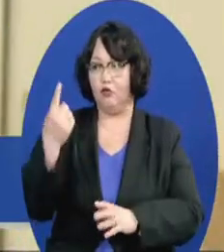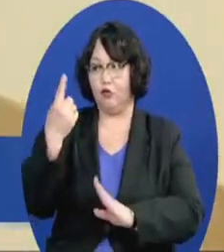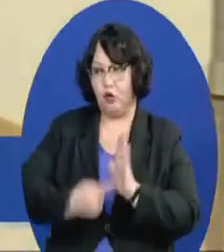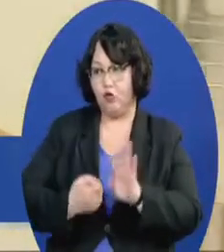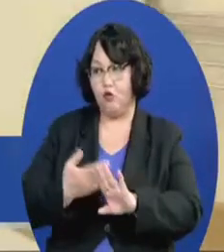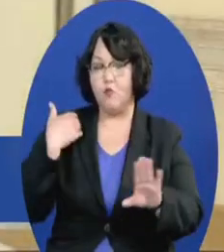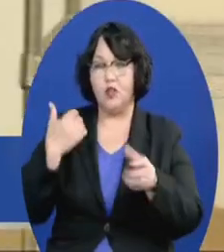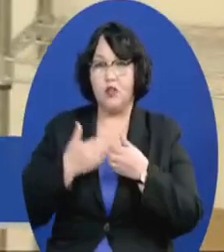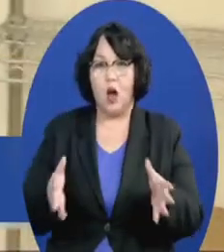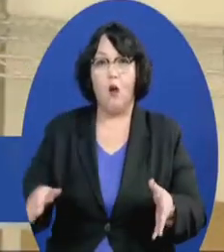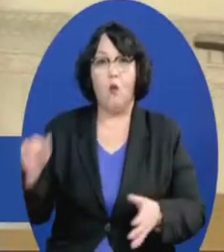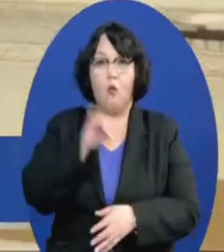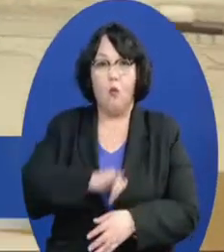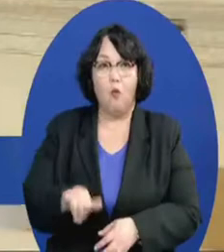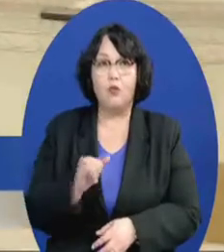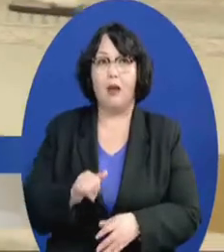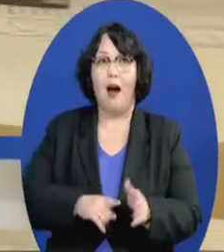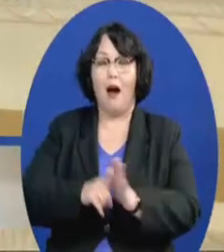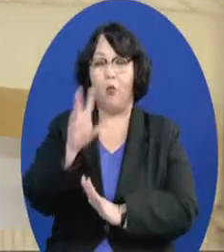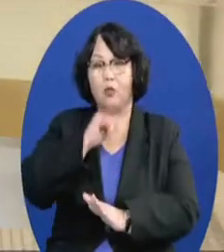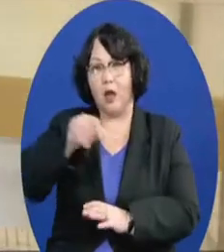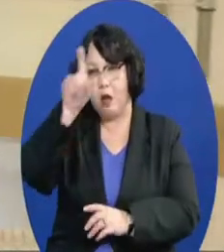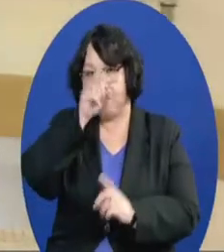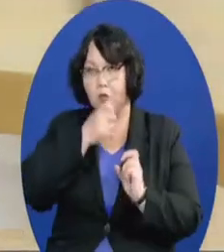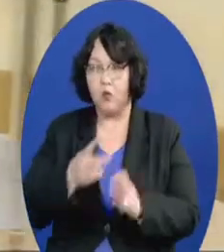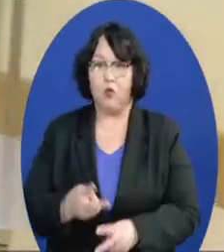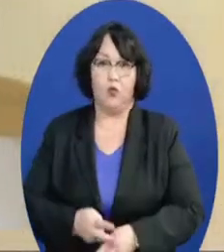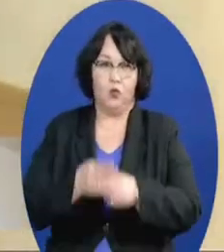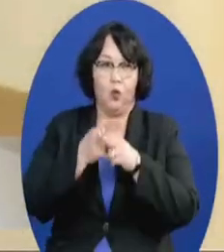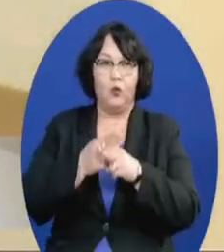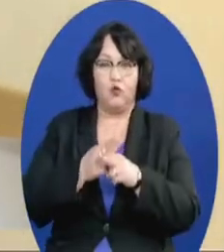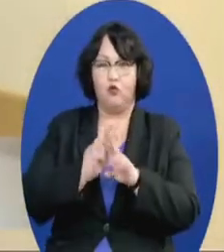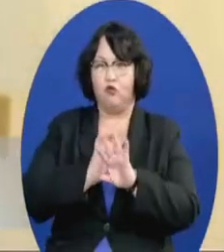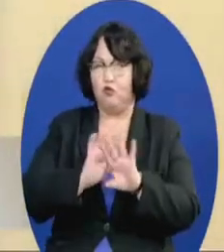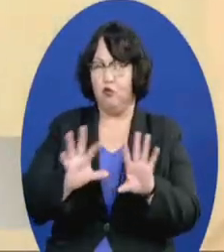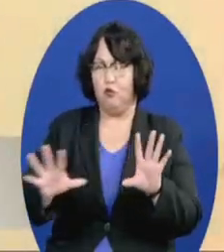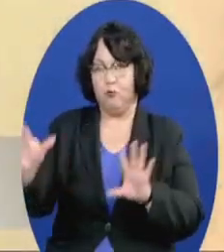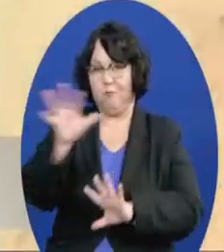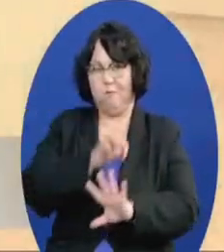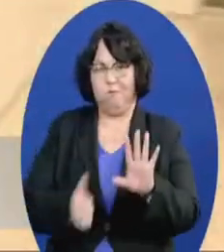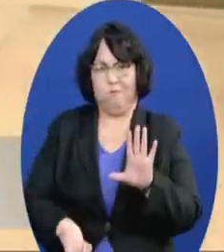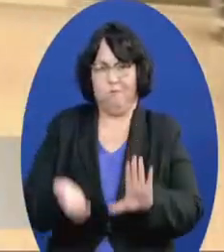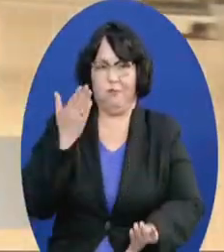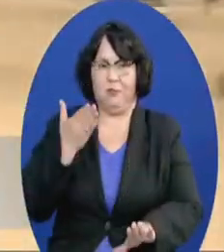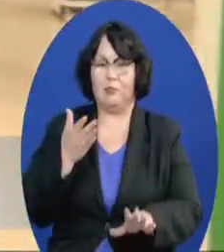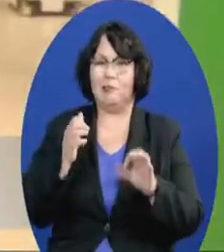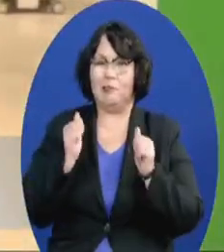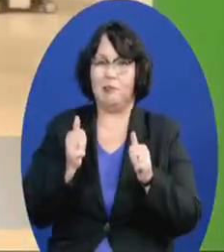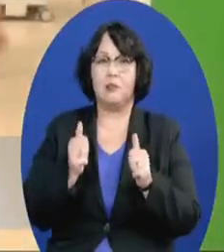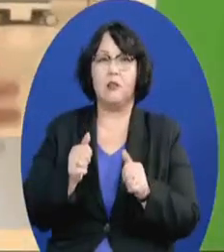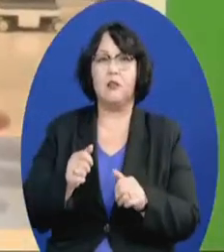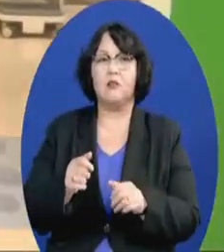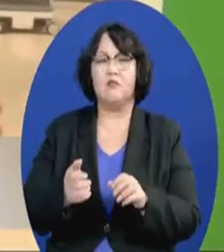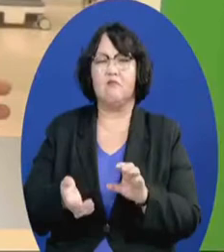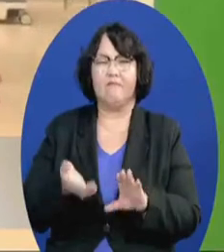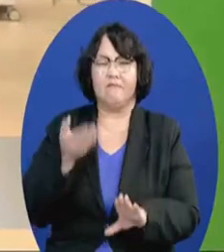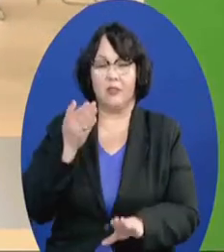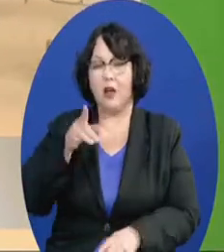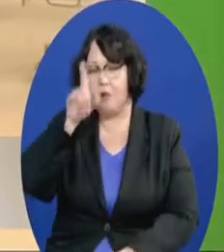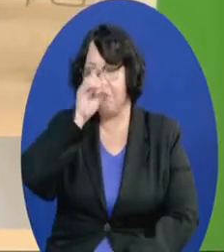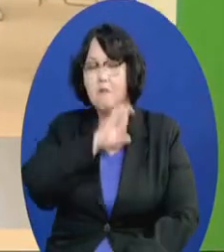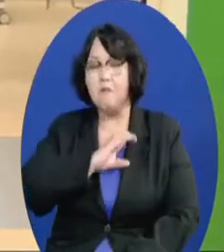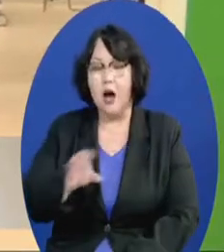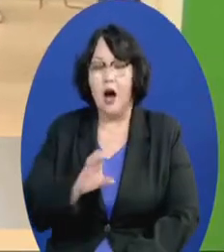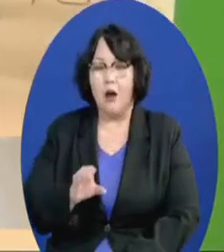оруулсан, улсын хэмжээд анх удаа эмчилгээ үйлчлэхний цогц орчныг бүрдүүлсэн жишиг эмнэлэг гэдгээр онцлогтой. За яг энэ эмнэлгийг